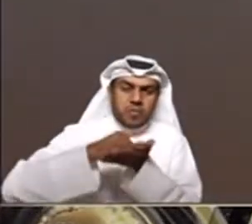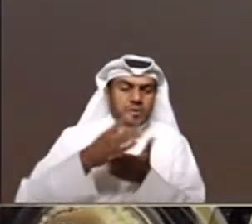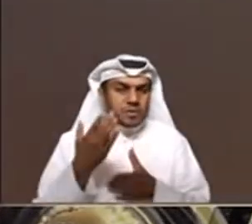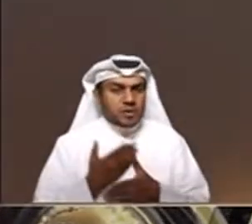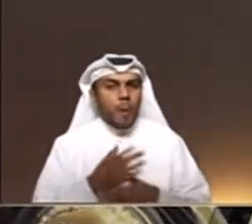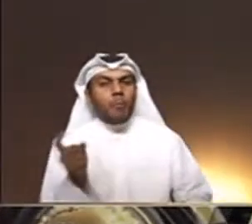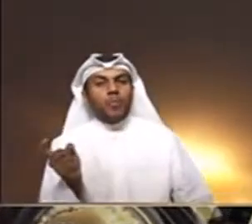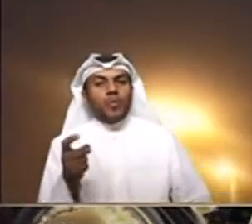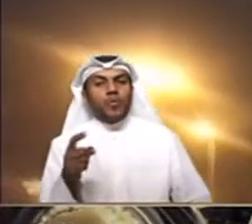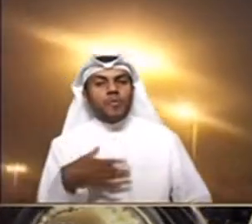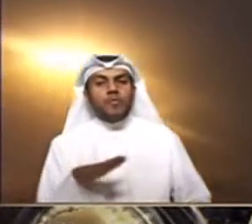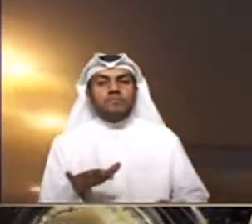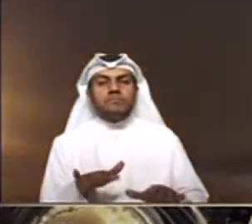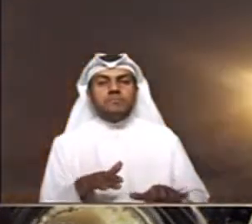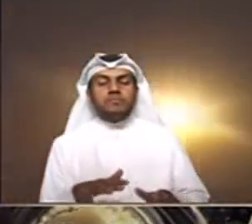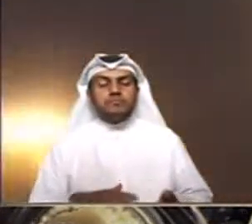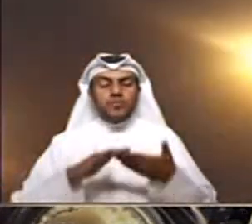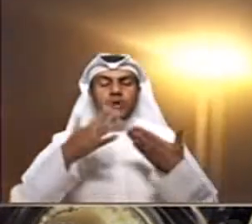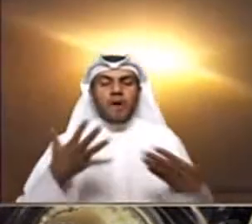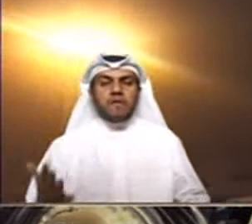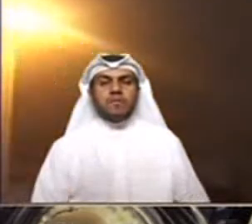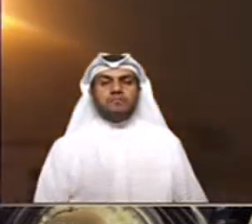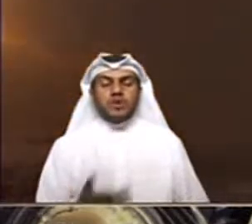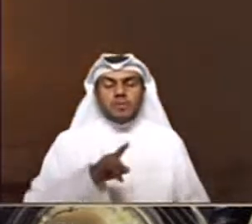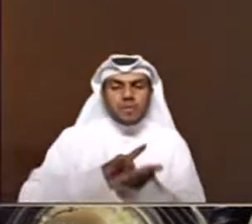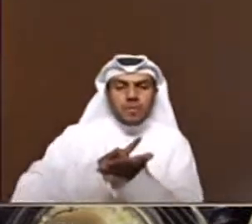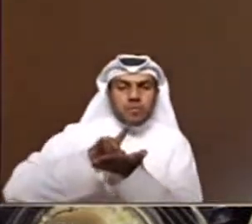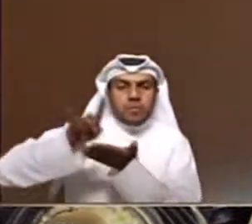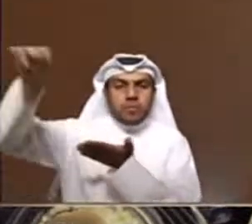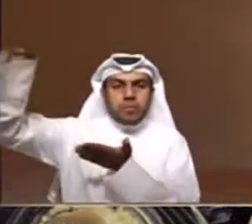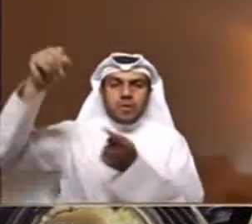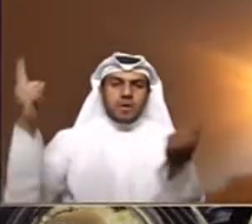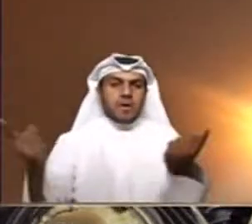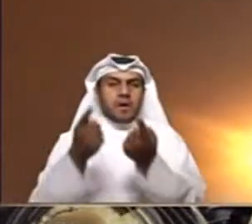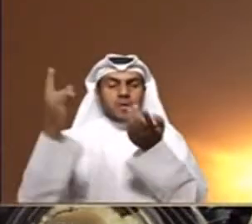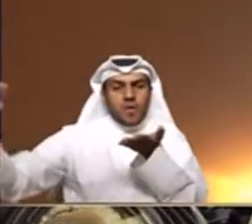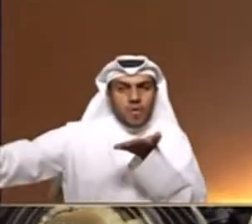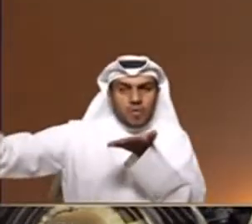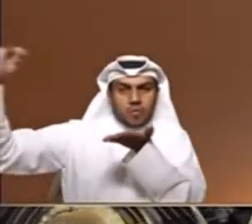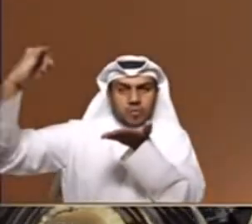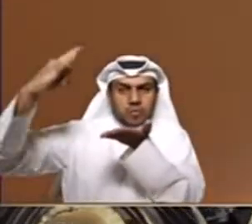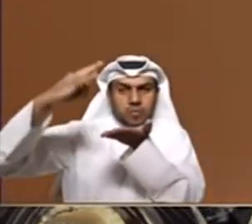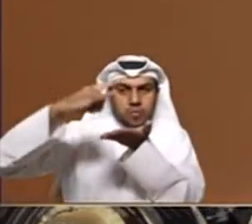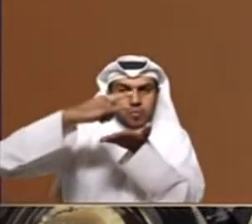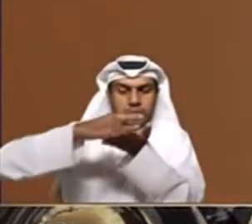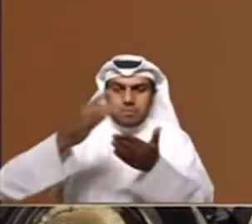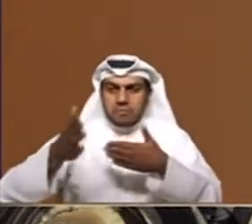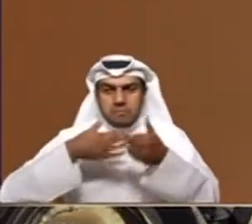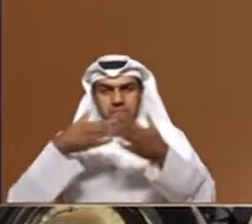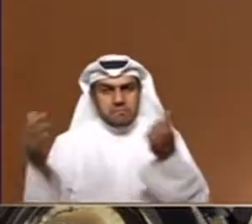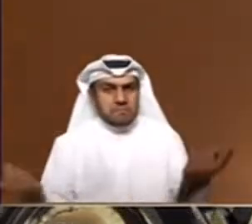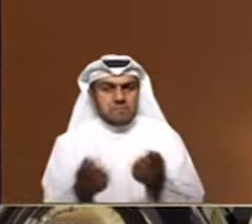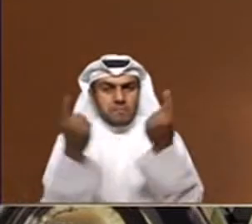التكنولوجيا اللي احنا عندنا اياها اللي هي تساعد الملاحه الجويه وتساعد الطيارات في الهبوط حتى في سوء الاحوال